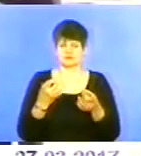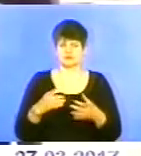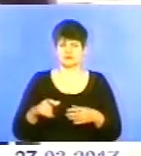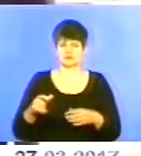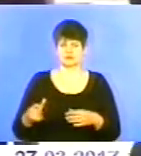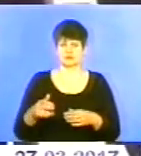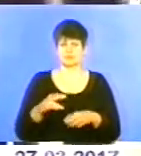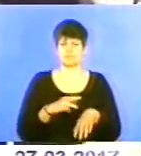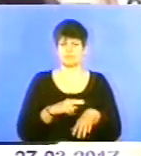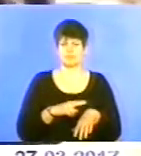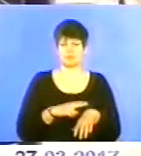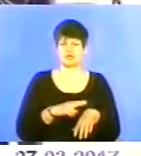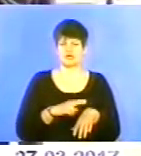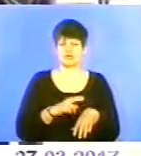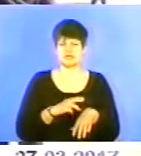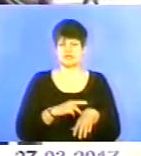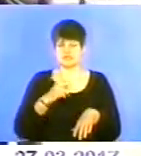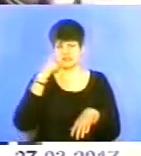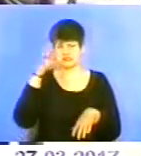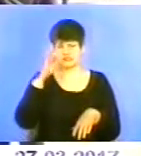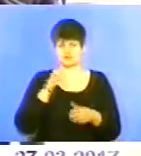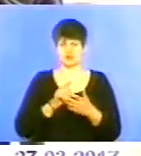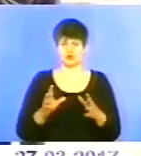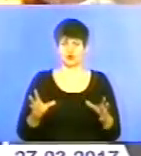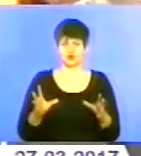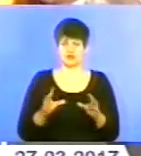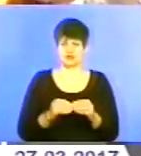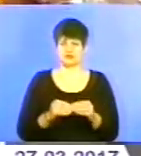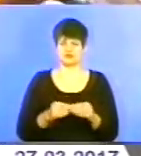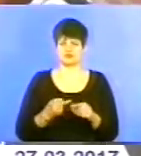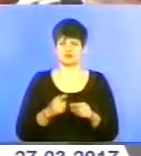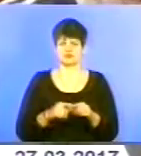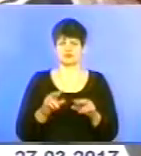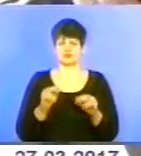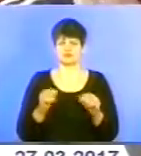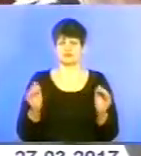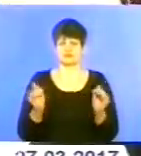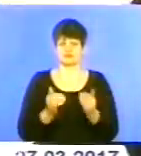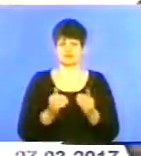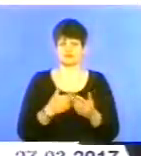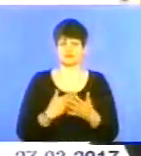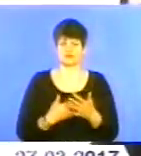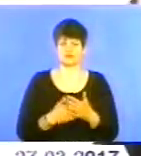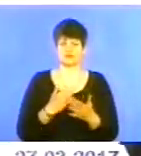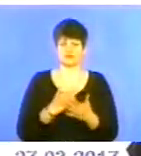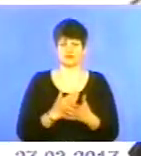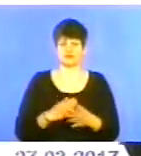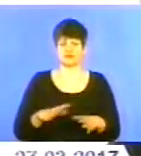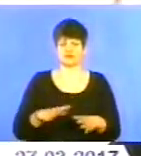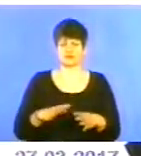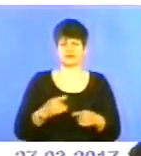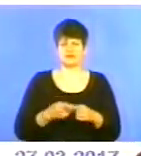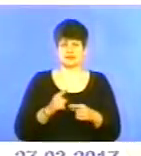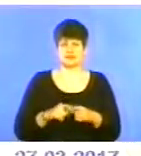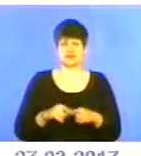поліцейські, об'єднатися задля того, щоб цю статистику страшну зменшити. Символом флешмобу у кожному місті є кінь. Ця тварина мандрує